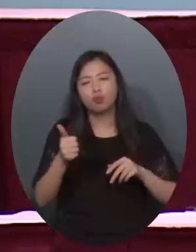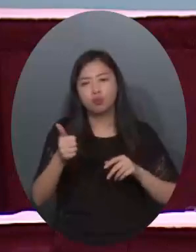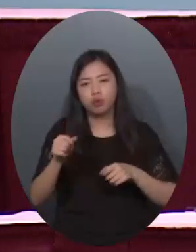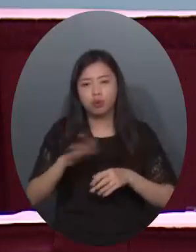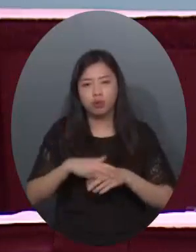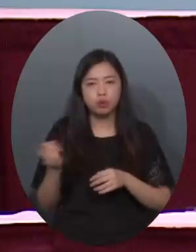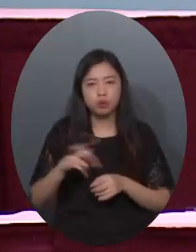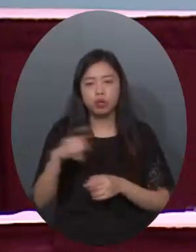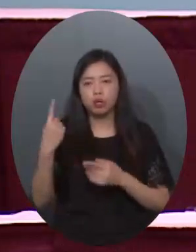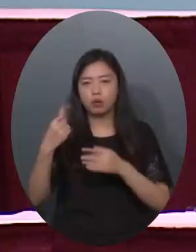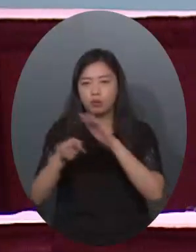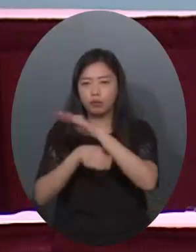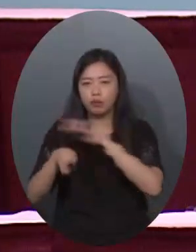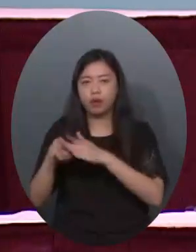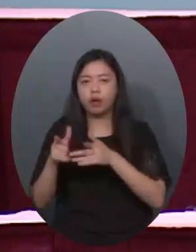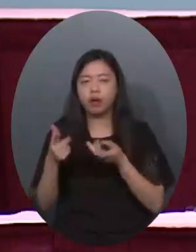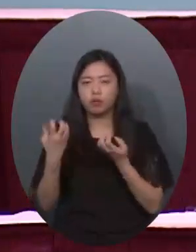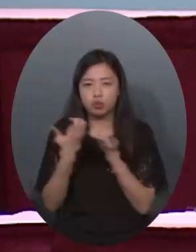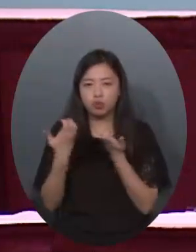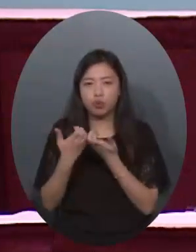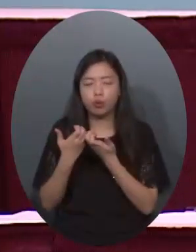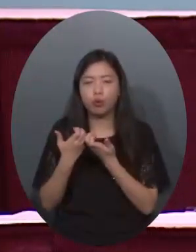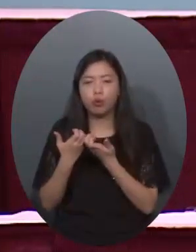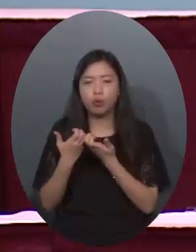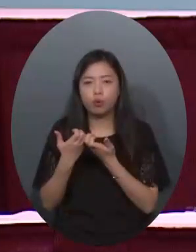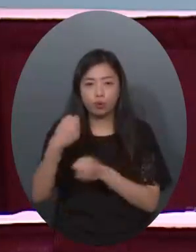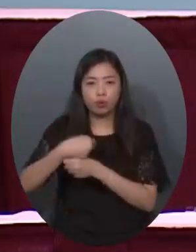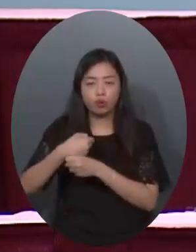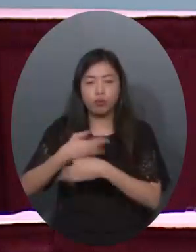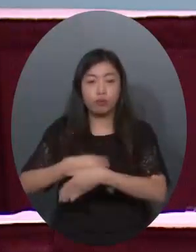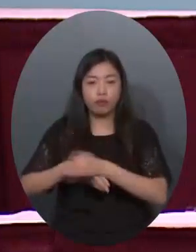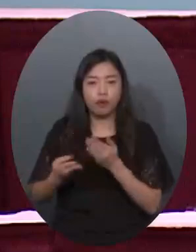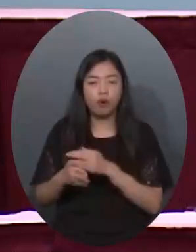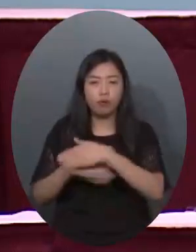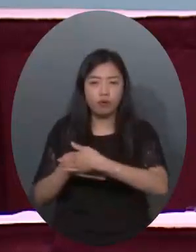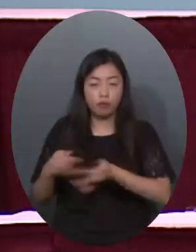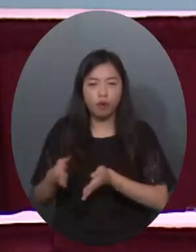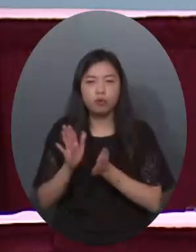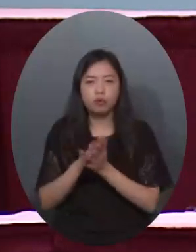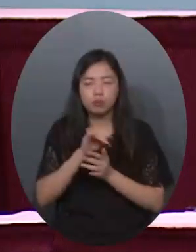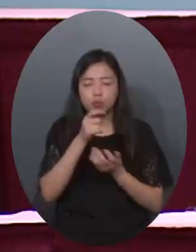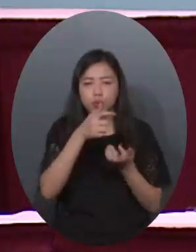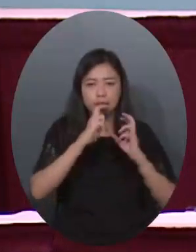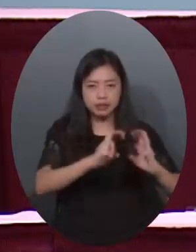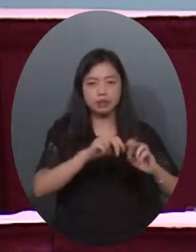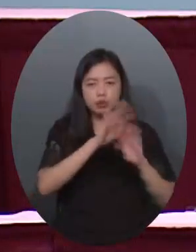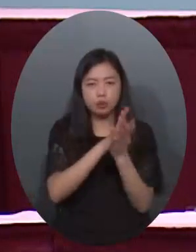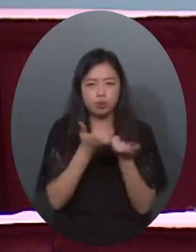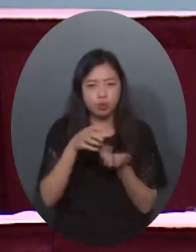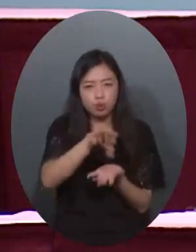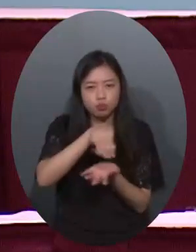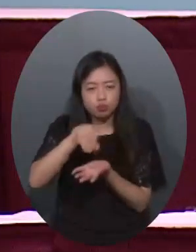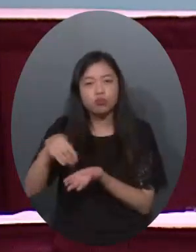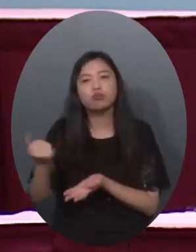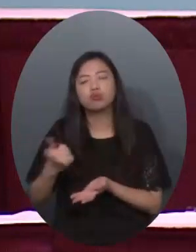據工作室，透過分析列車營運期間收集到的大數據，作出更